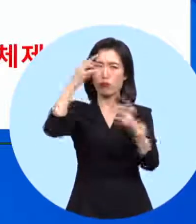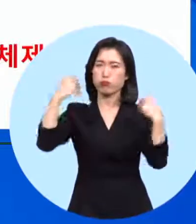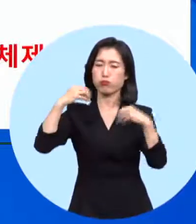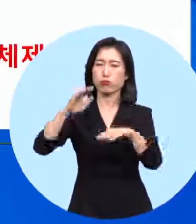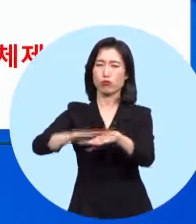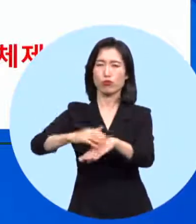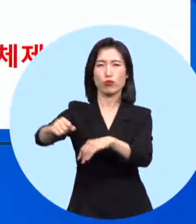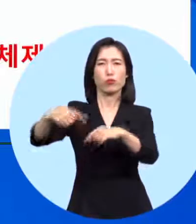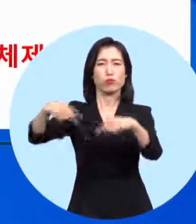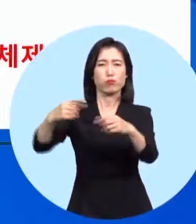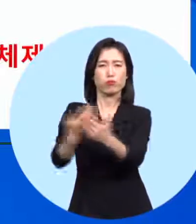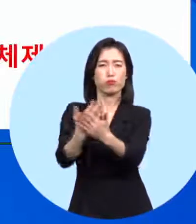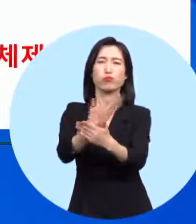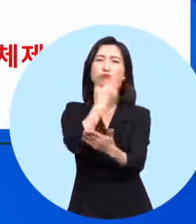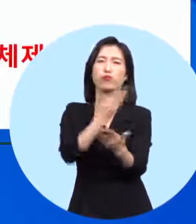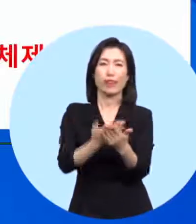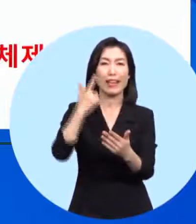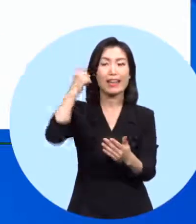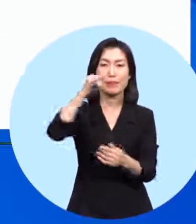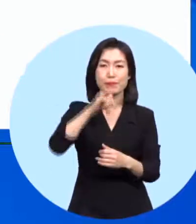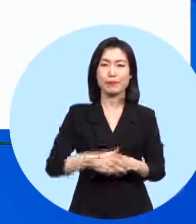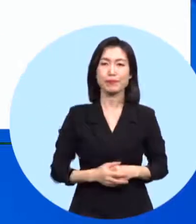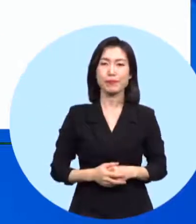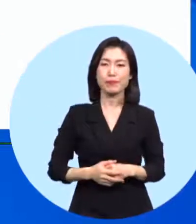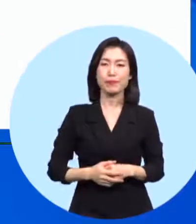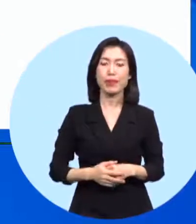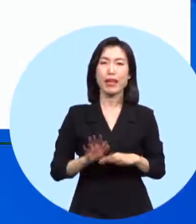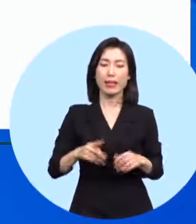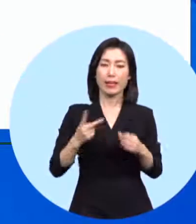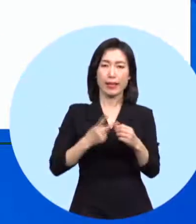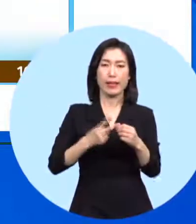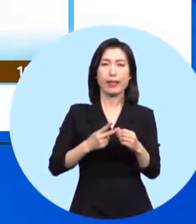정부 추진하고 있는 자치분권을 좀 소개해드리도록 하겠습니다.